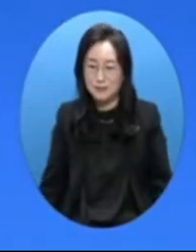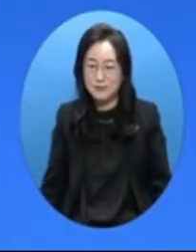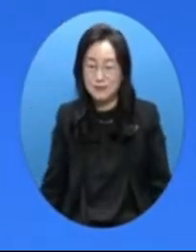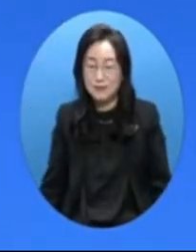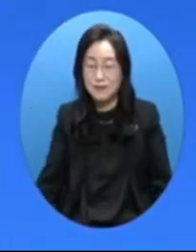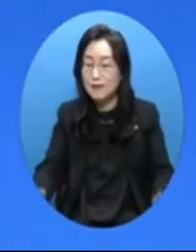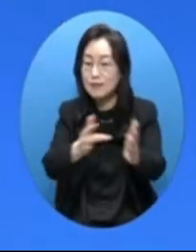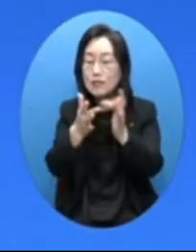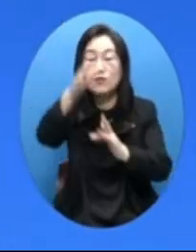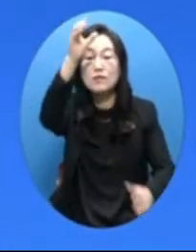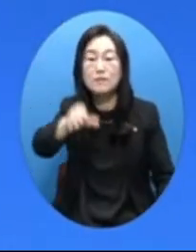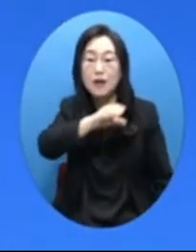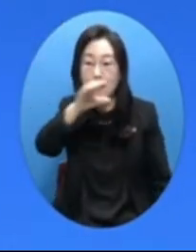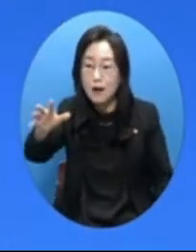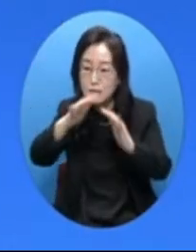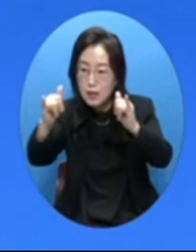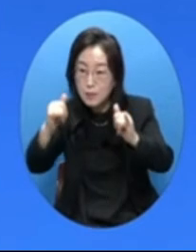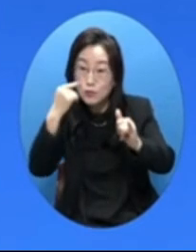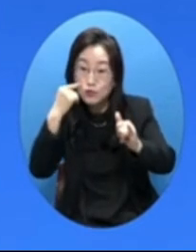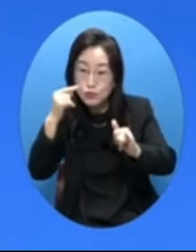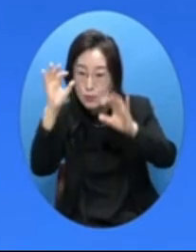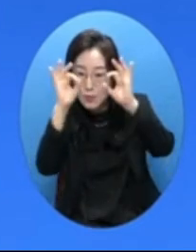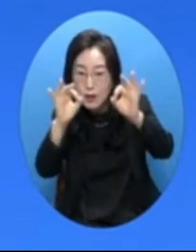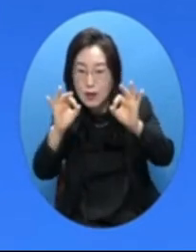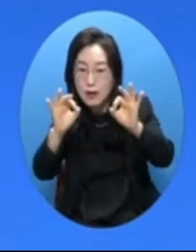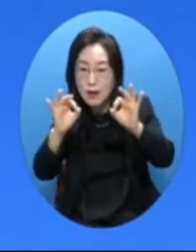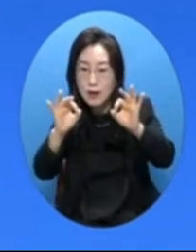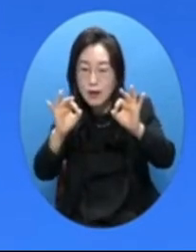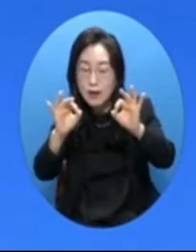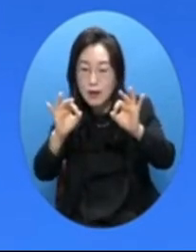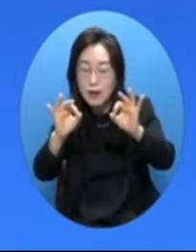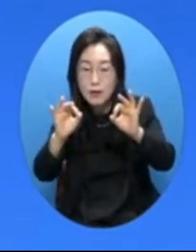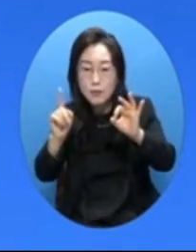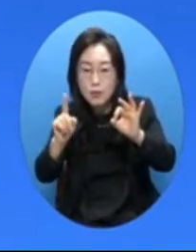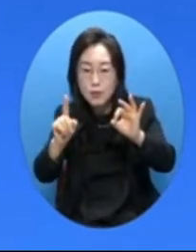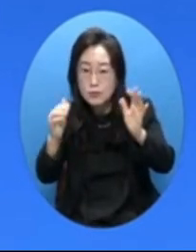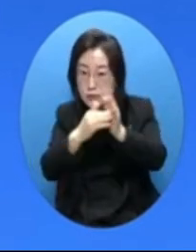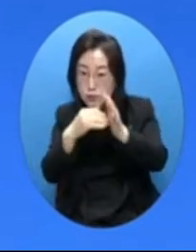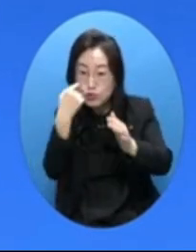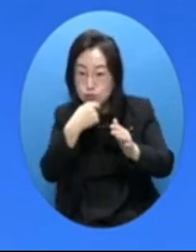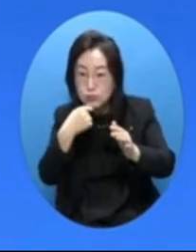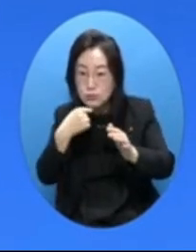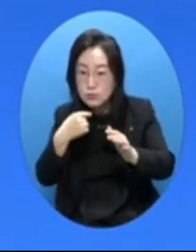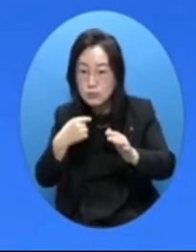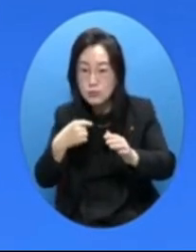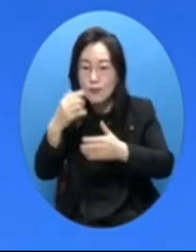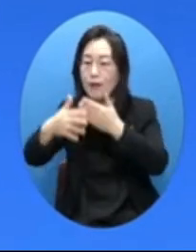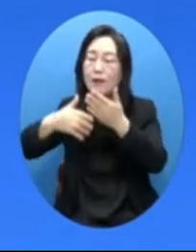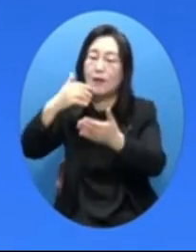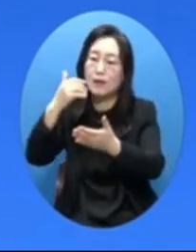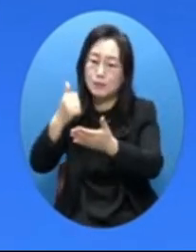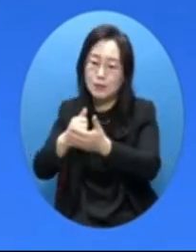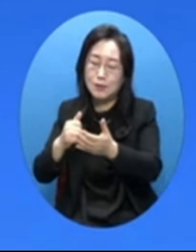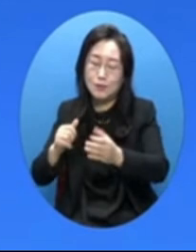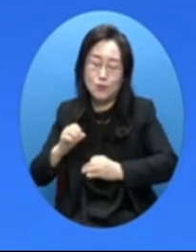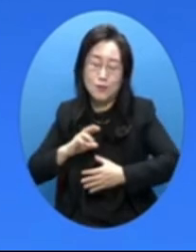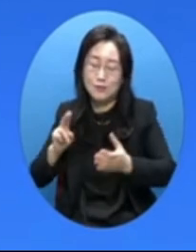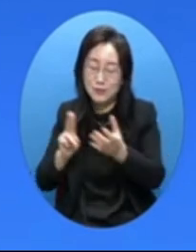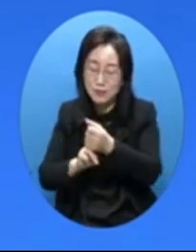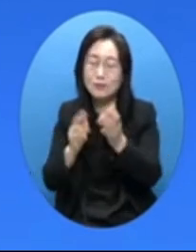예수님의 십자가가 인간의 눈으로 볼 때는 모든 것이 끝나는 시간이었지만 하나님의 놀라운 기적이 시작되는